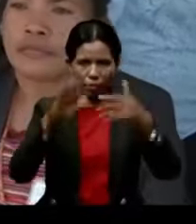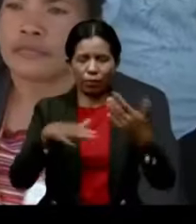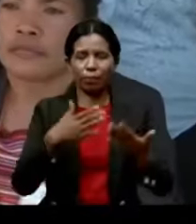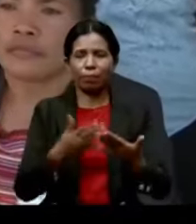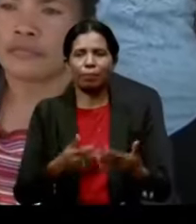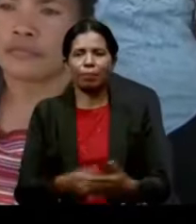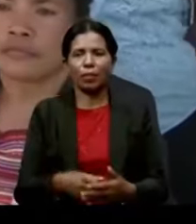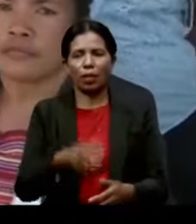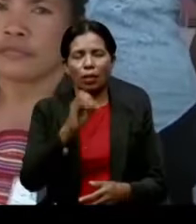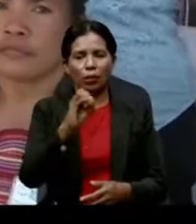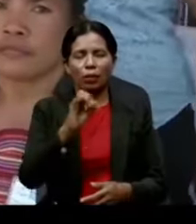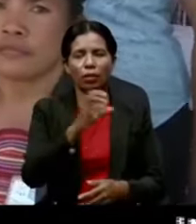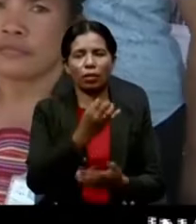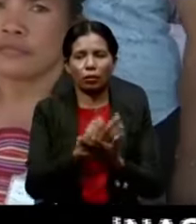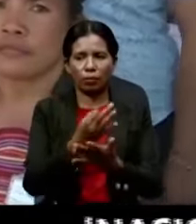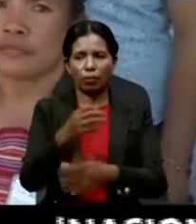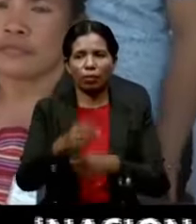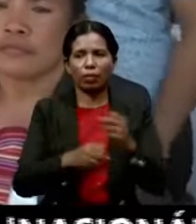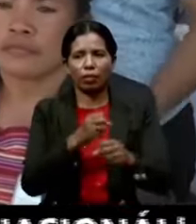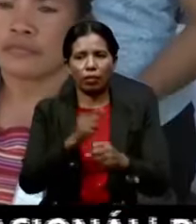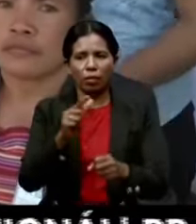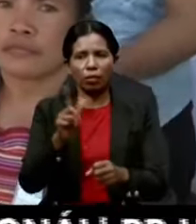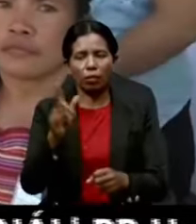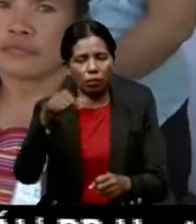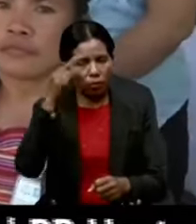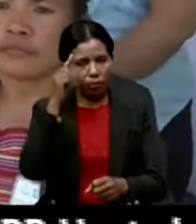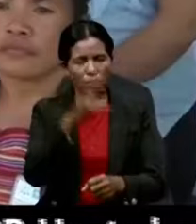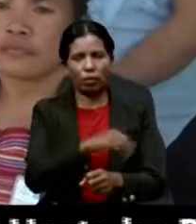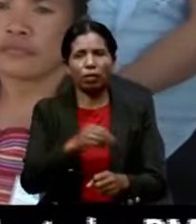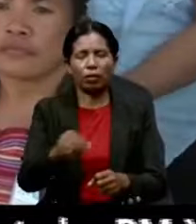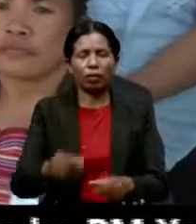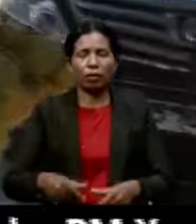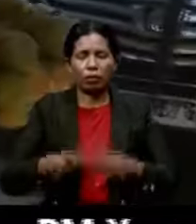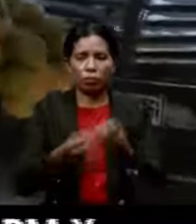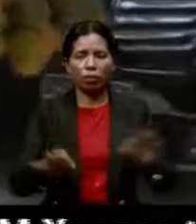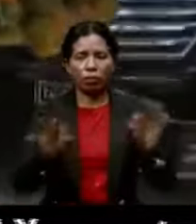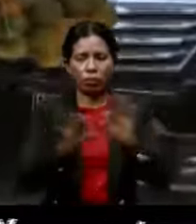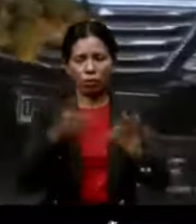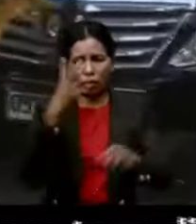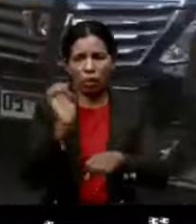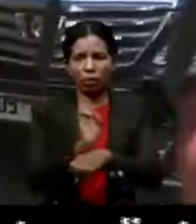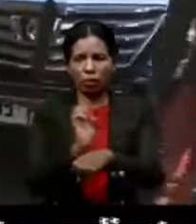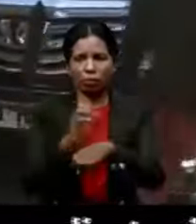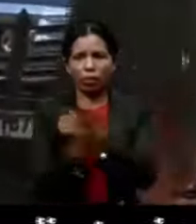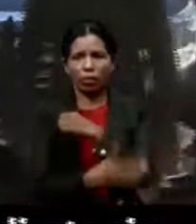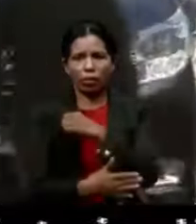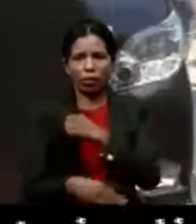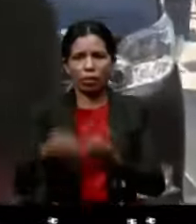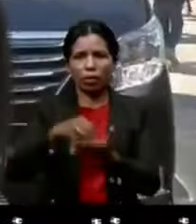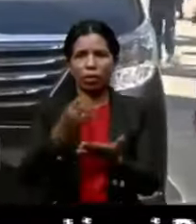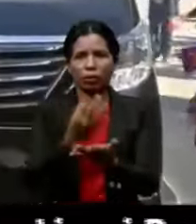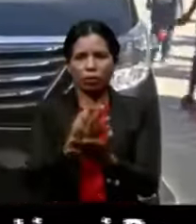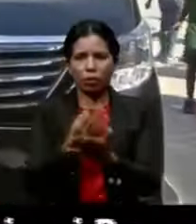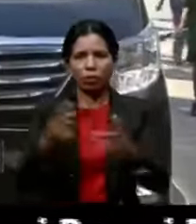orsamento jelas taro tinang riuroran racing hatmos, governo fo prioritari liu, konaba o insa diversifika ekonomia railaran, ho di aloka orsamento